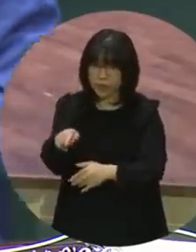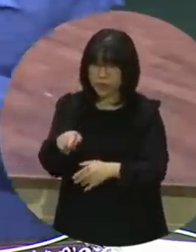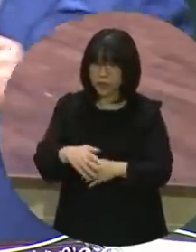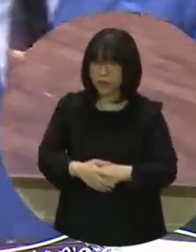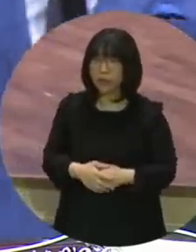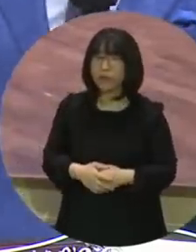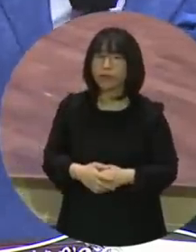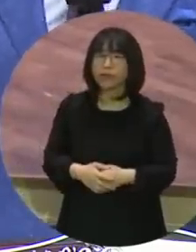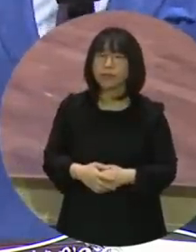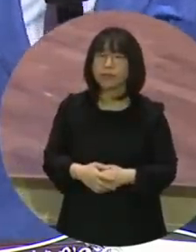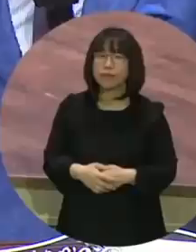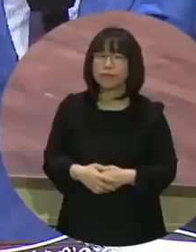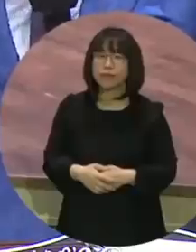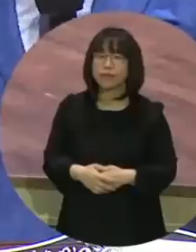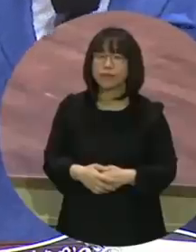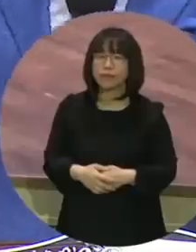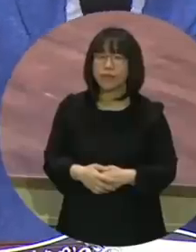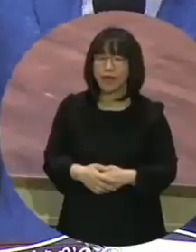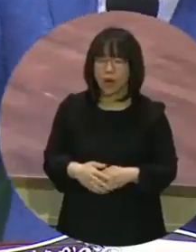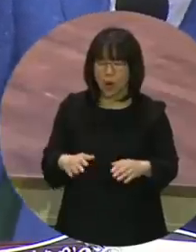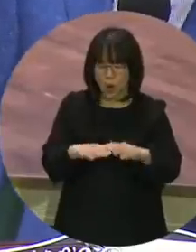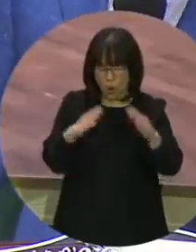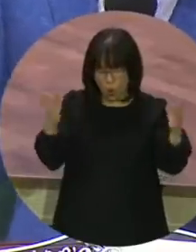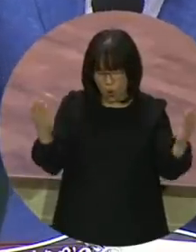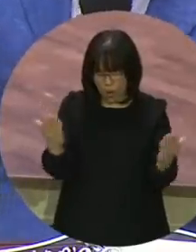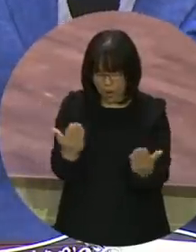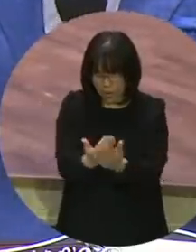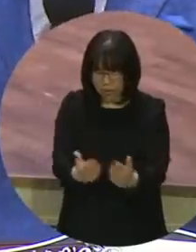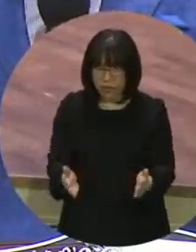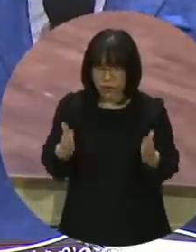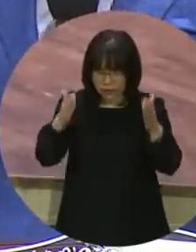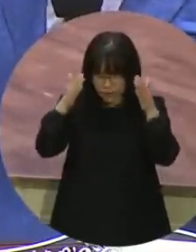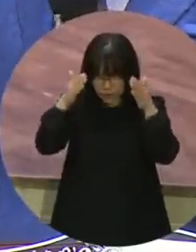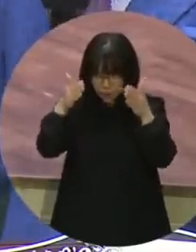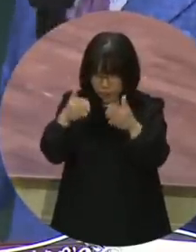총력을 기울인다. 올라오시의 뜻이에요. 올라오시의 뜻은 총력을 기울인다.